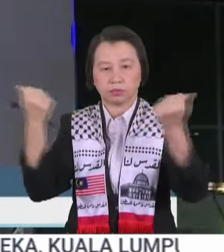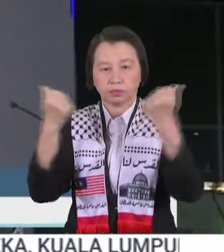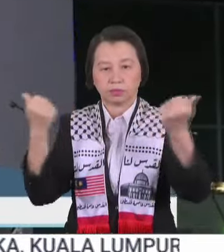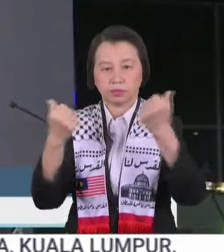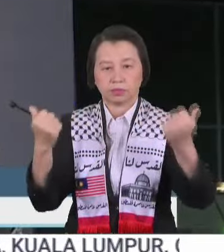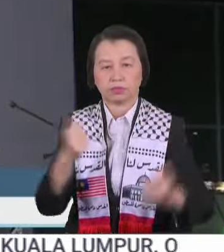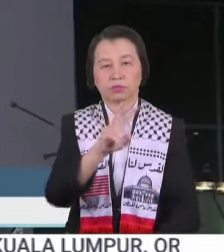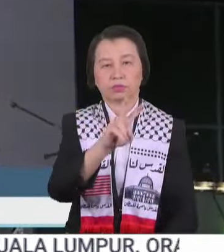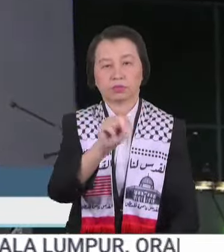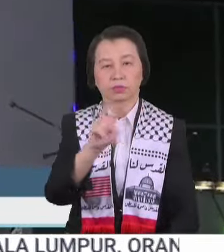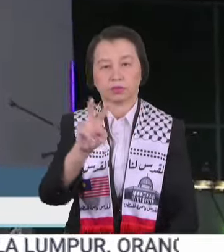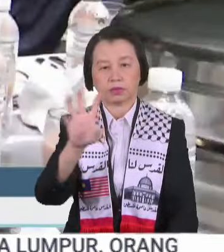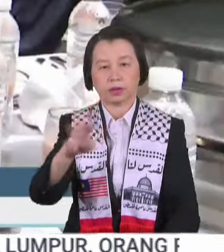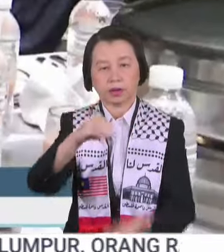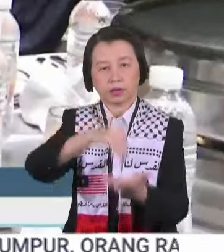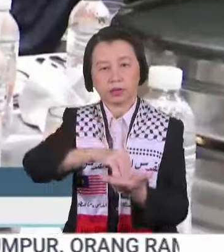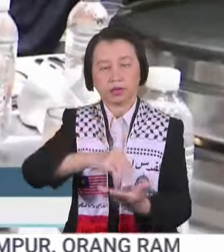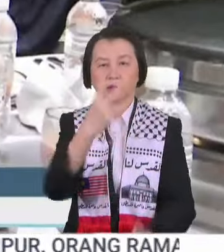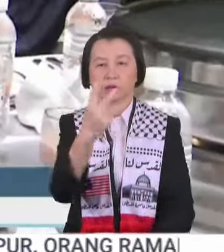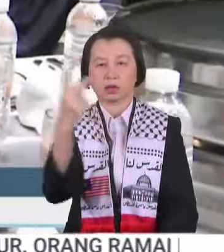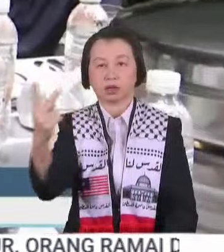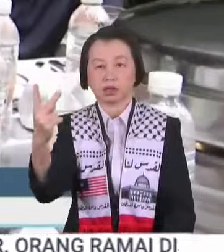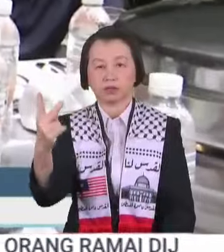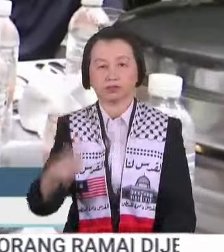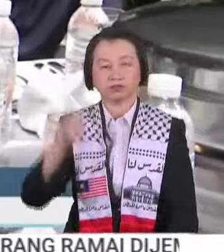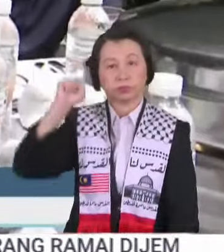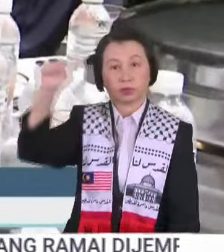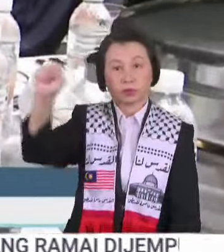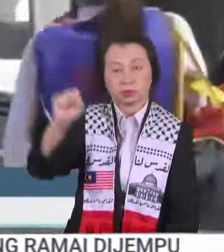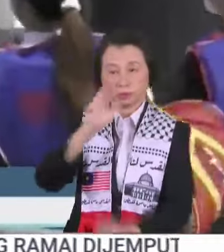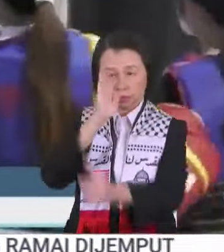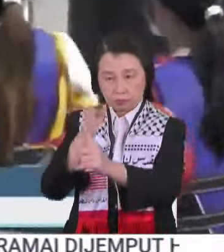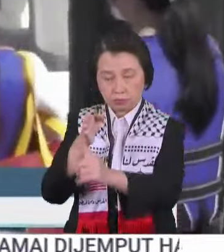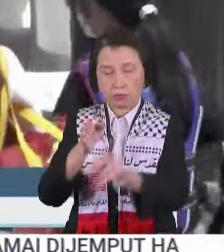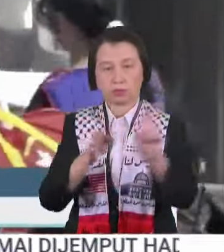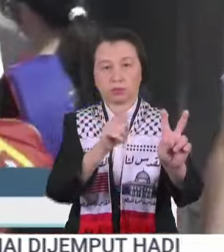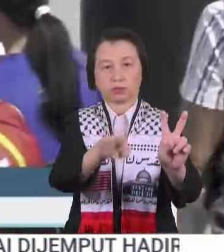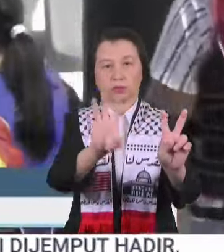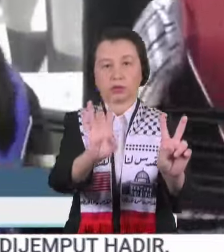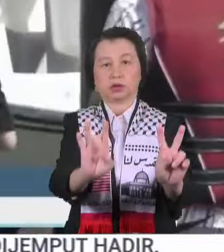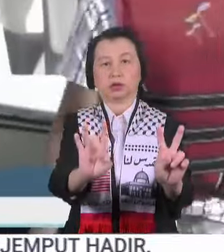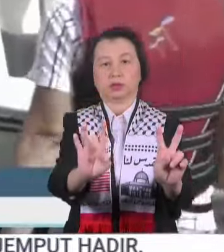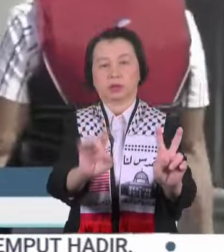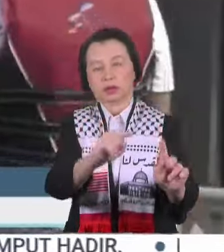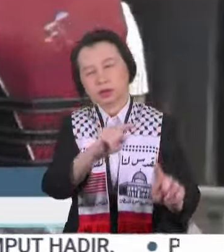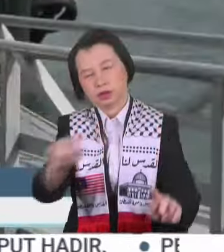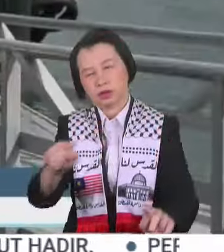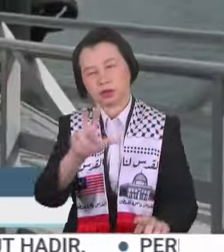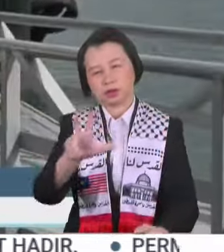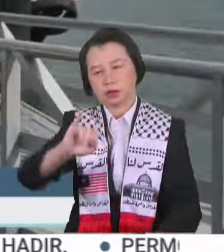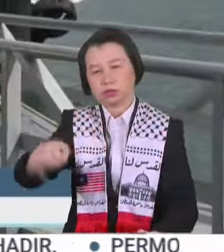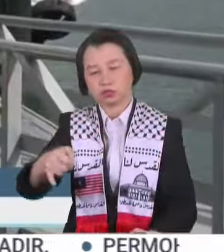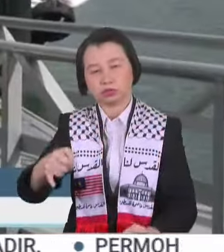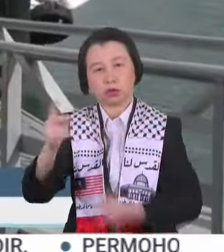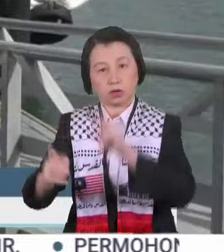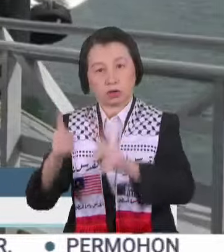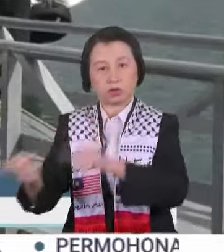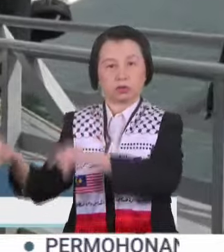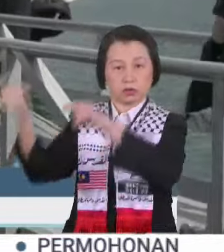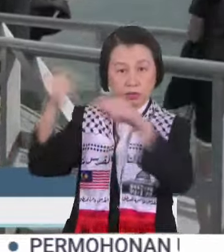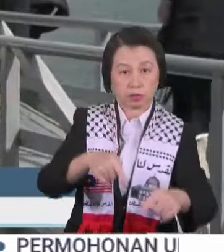KEPKAS 2024 di Kota Kinabalu. Tambahnya, Sabah menyasarkan 2.8 hingga 3 juta kemasukan